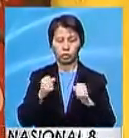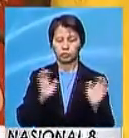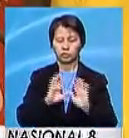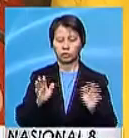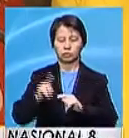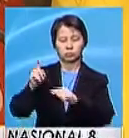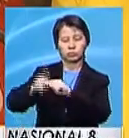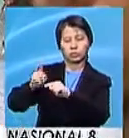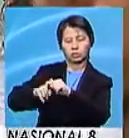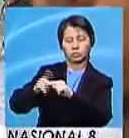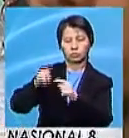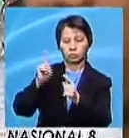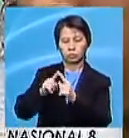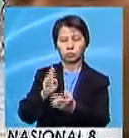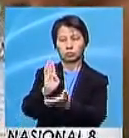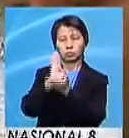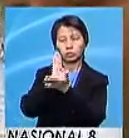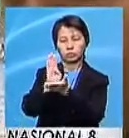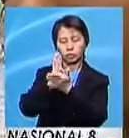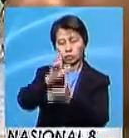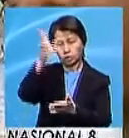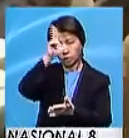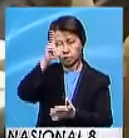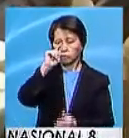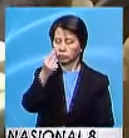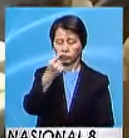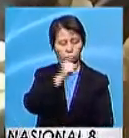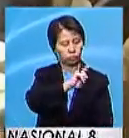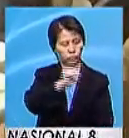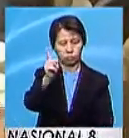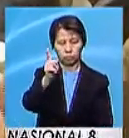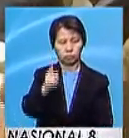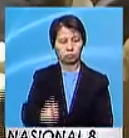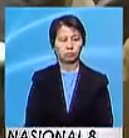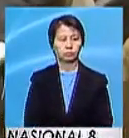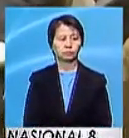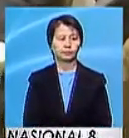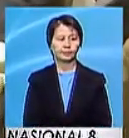terlalu bergantung kepada bantuan kerajaan semata-mata.